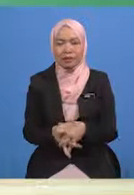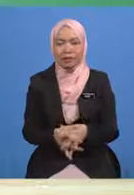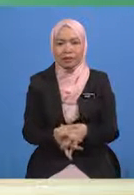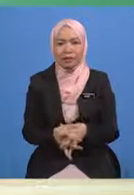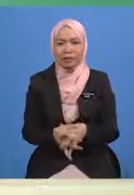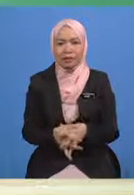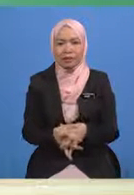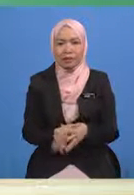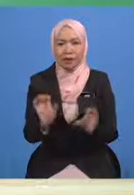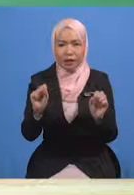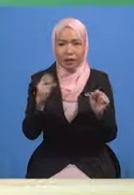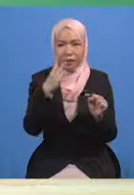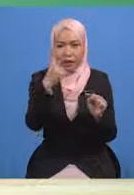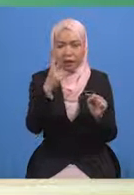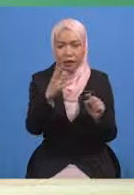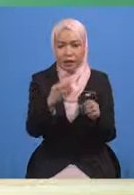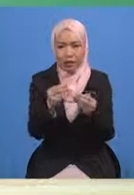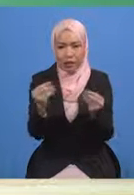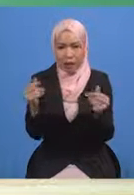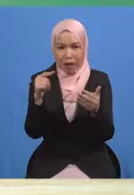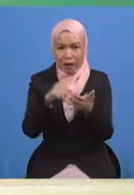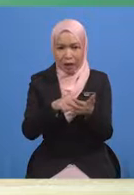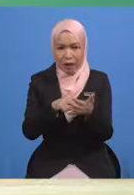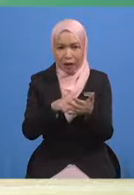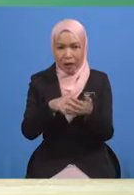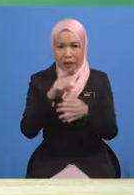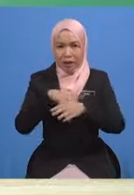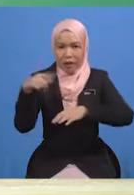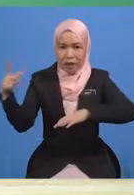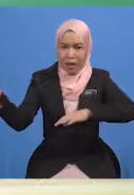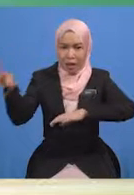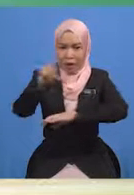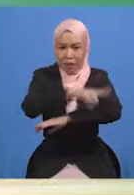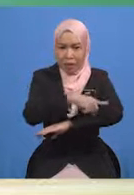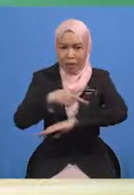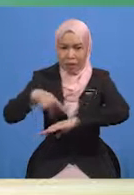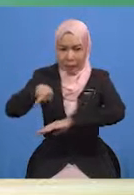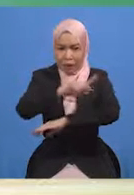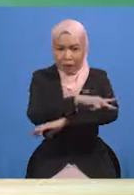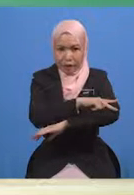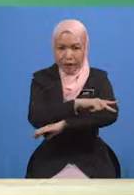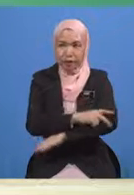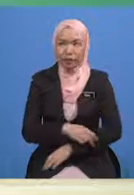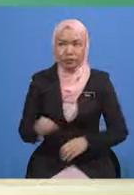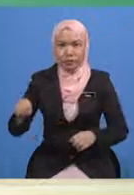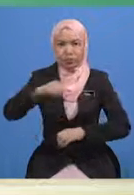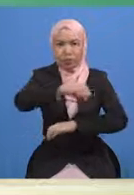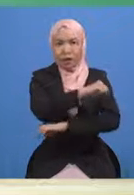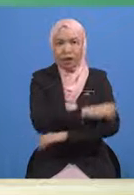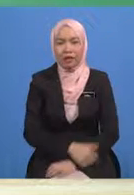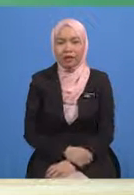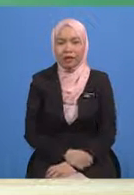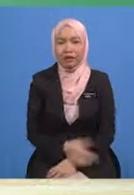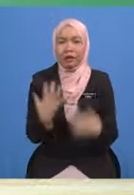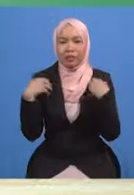boleh lihat tanah pasir di tepi pantai atau di tepi sungai.